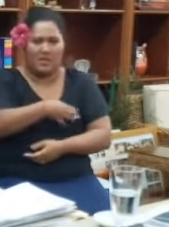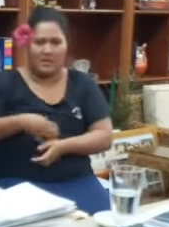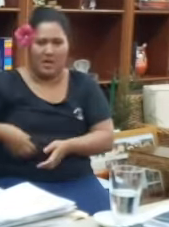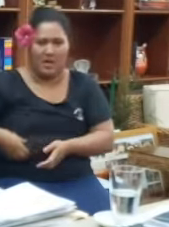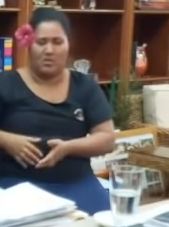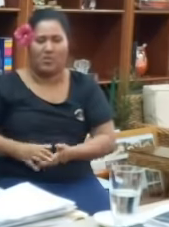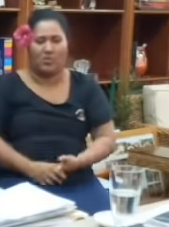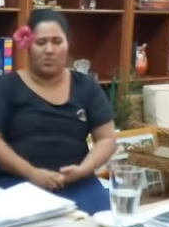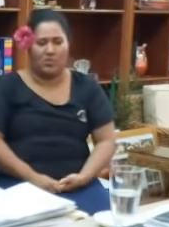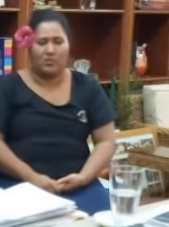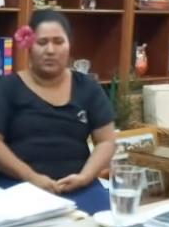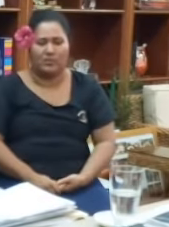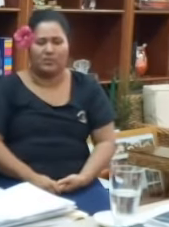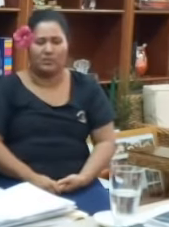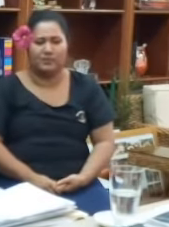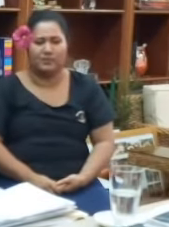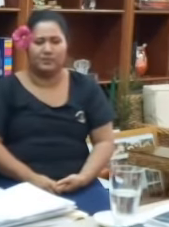l'heure.